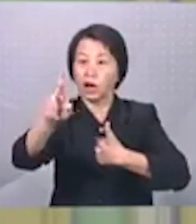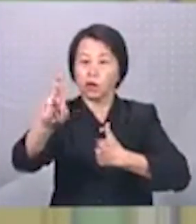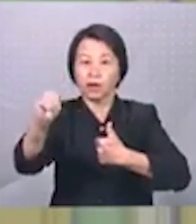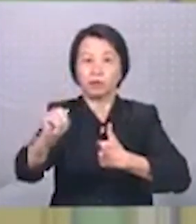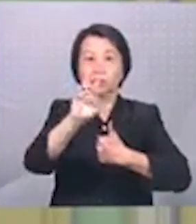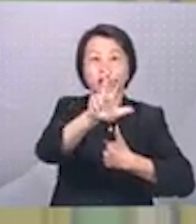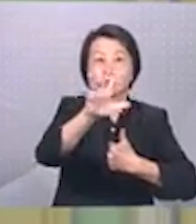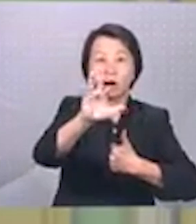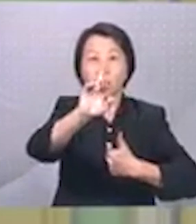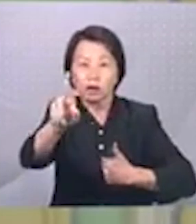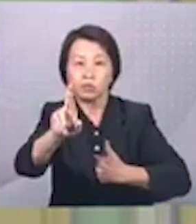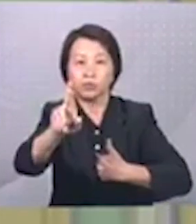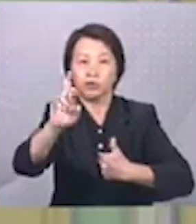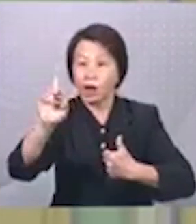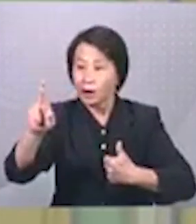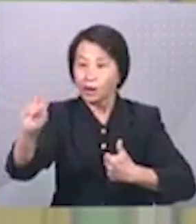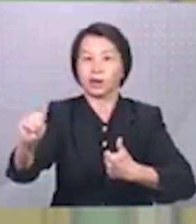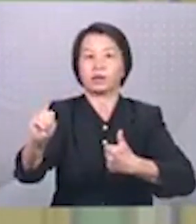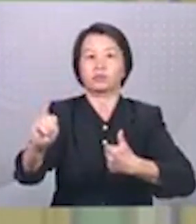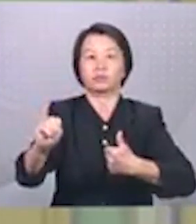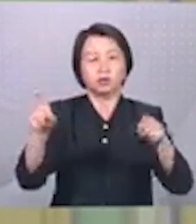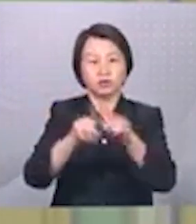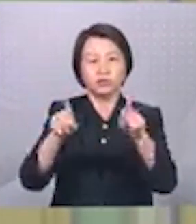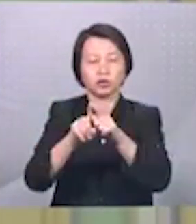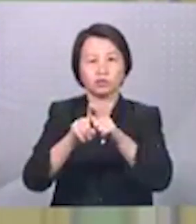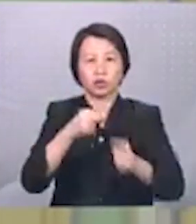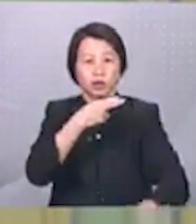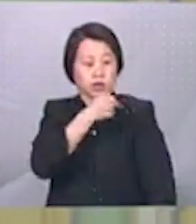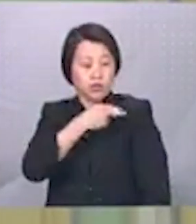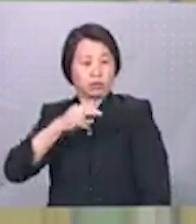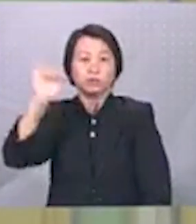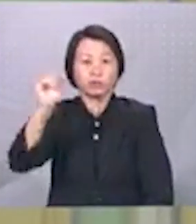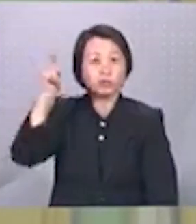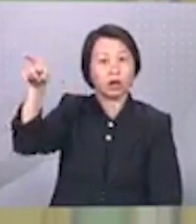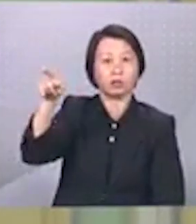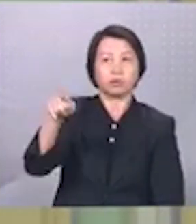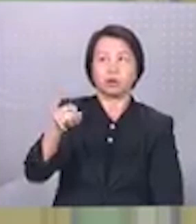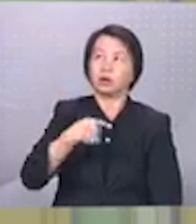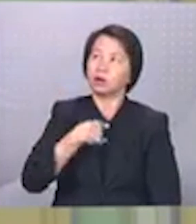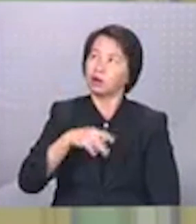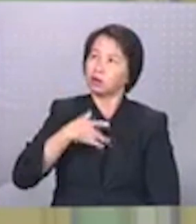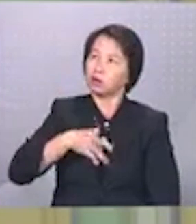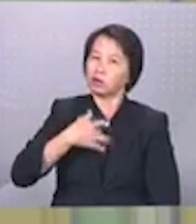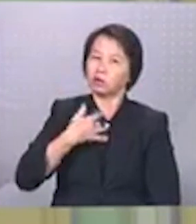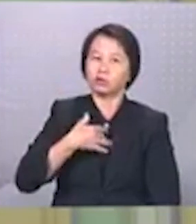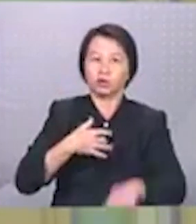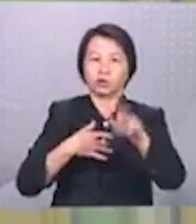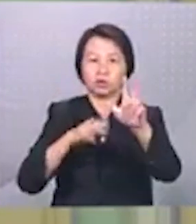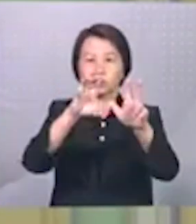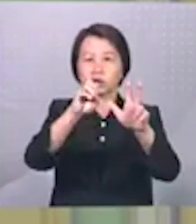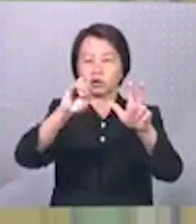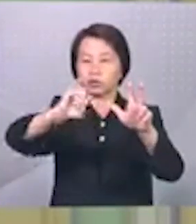Malaysia Oh begitu juga di negara-negara lain di Indonesia pun Tak silap z337